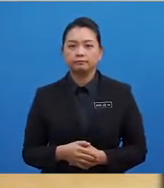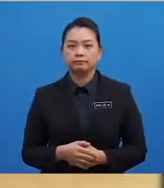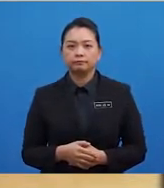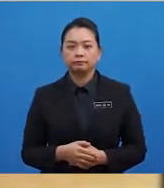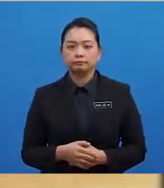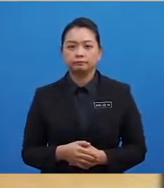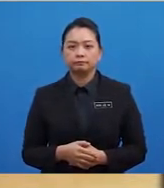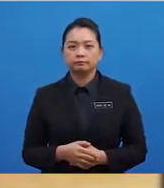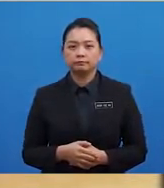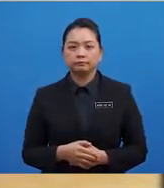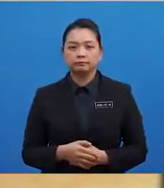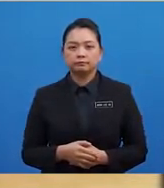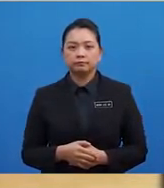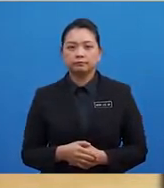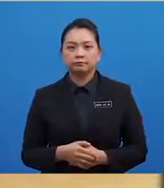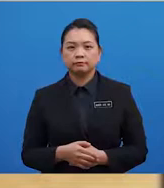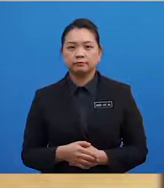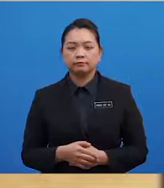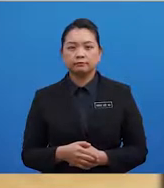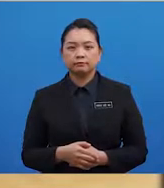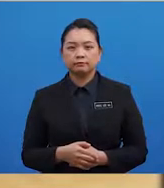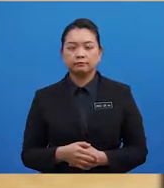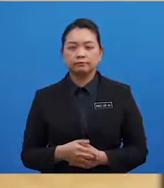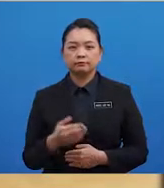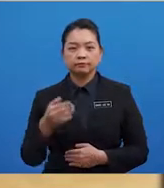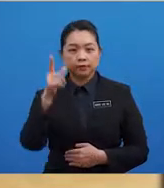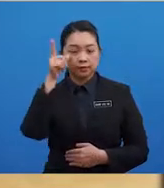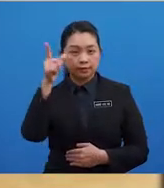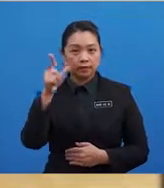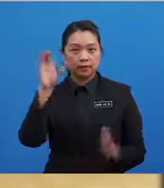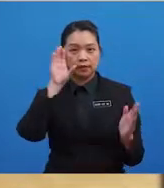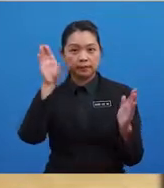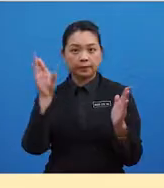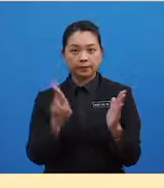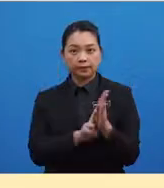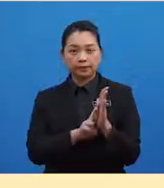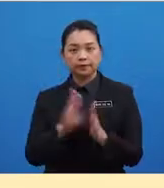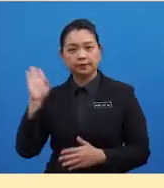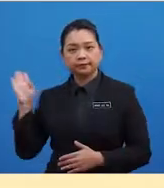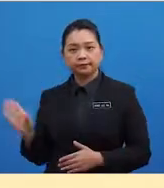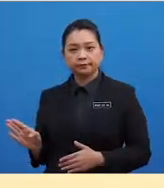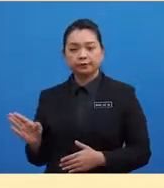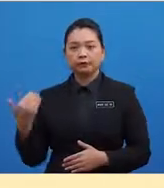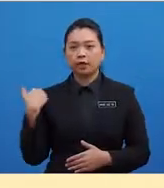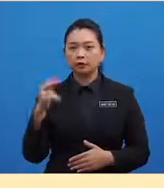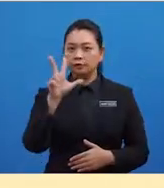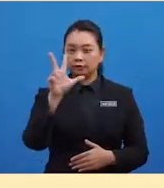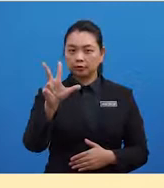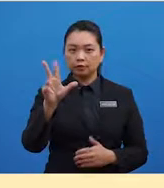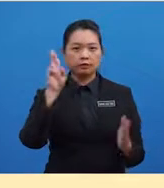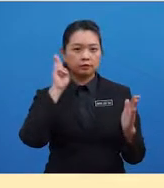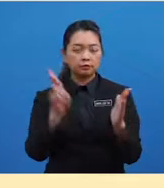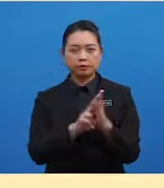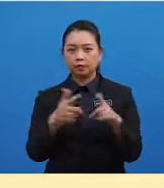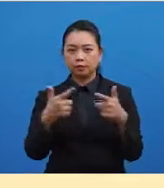anda. Murid-murid sekalian, mari kita lihat gambar rajah di sebelah ini. Terdapat tiga rajah yang